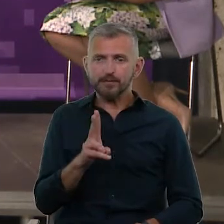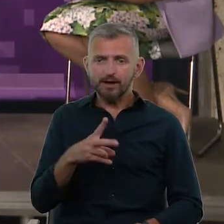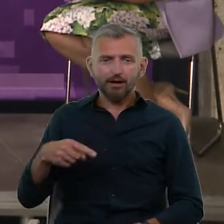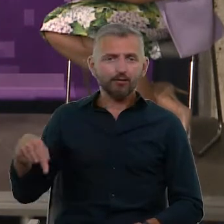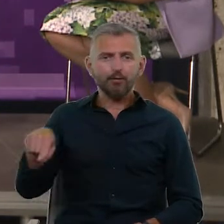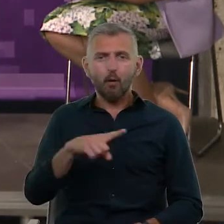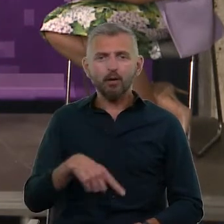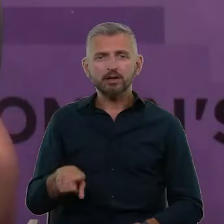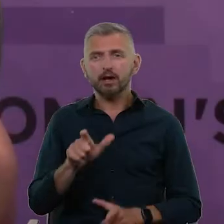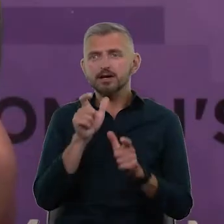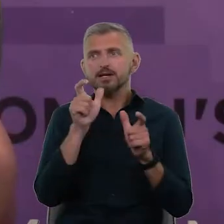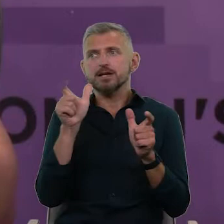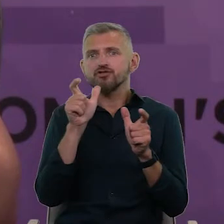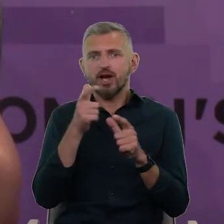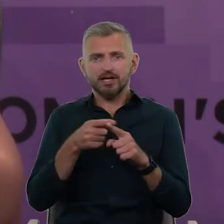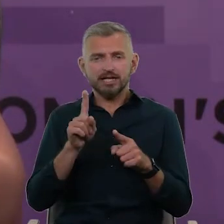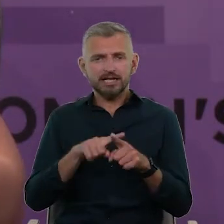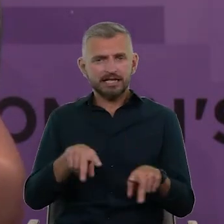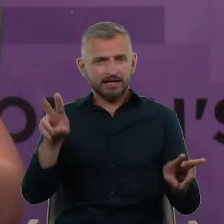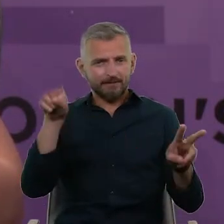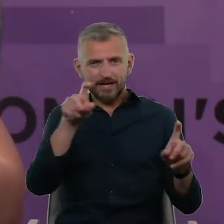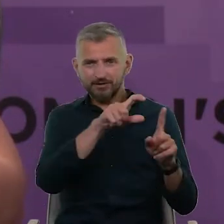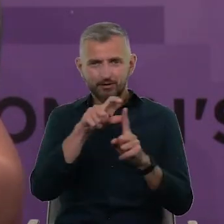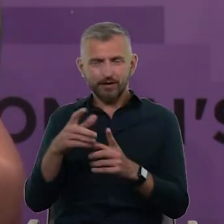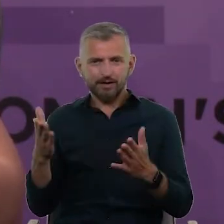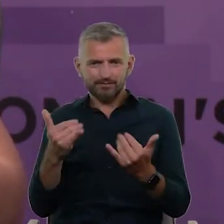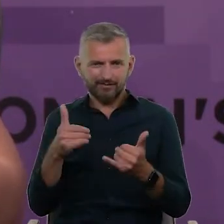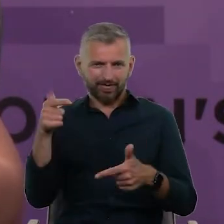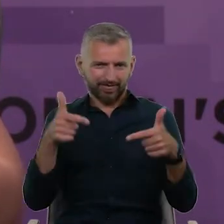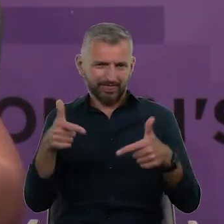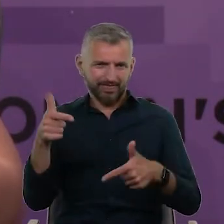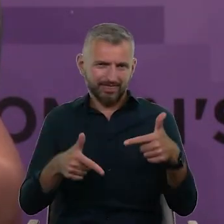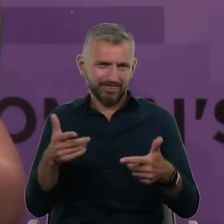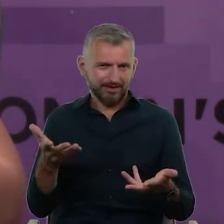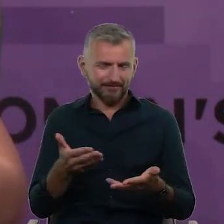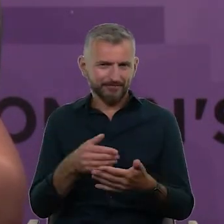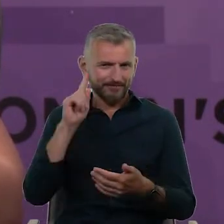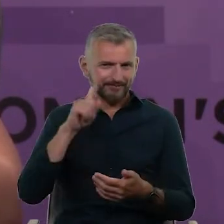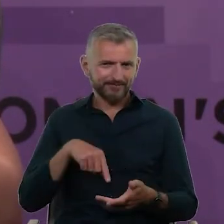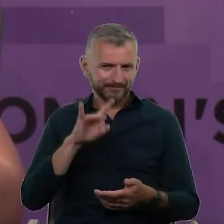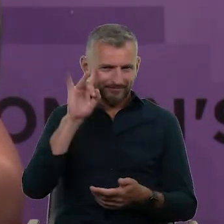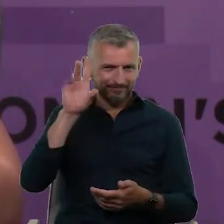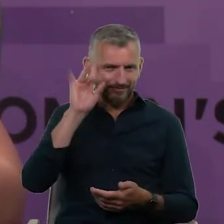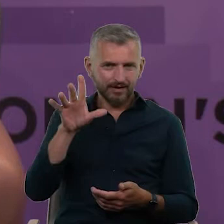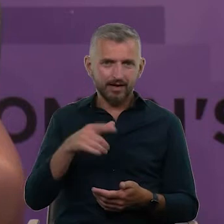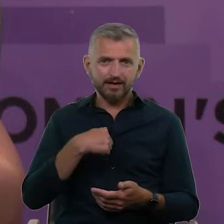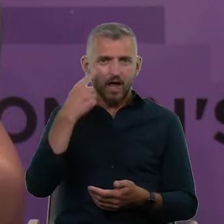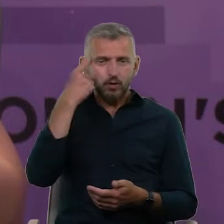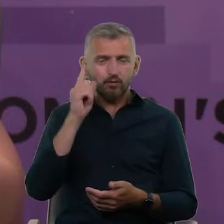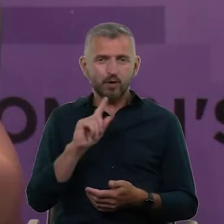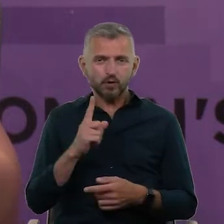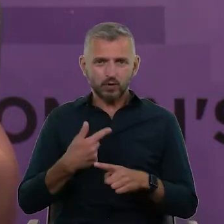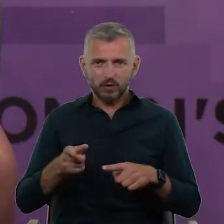вони кричать ці вислови, які сьогодні з нецензурними словами. І я думаю,